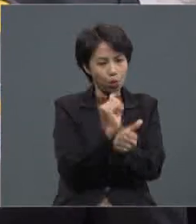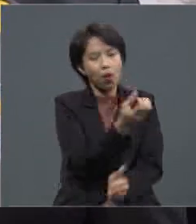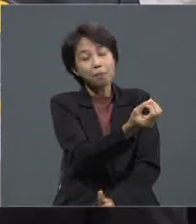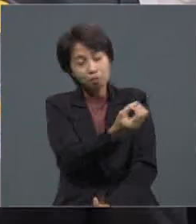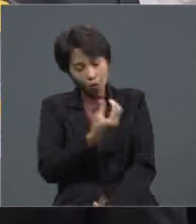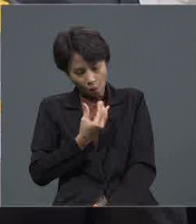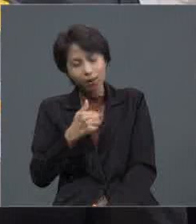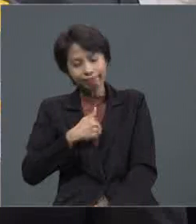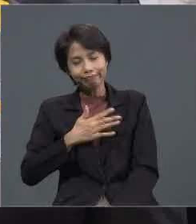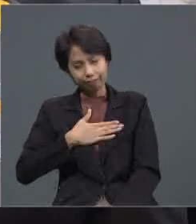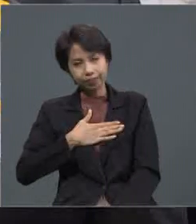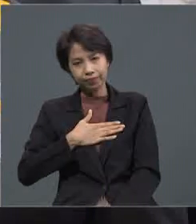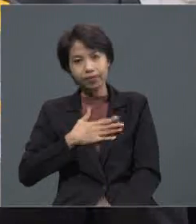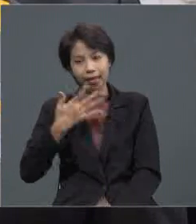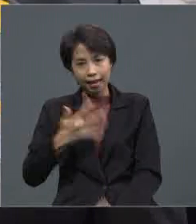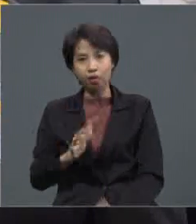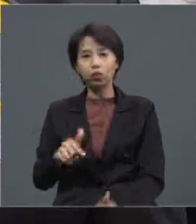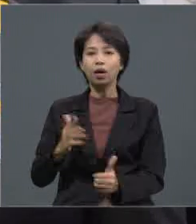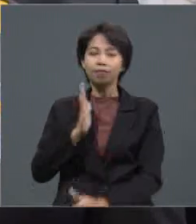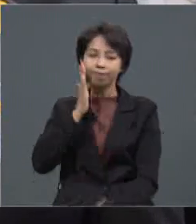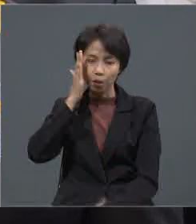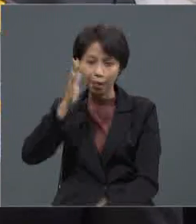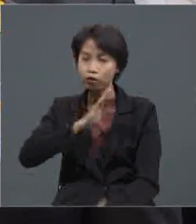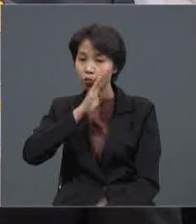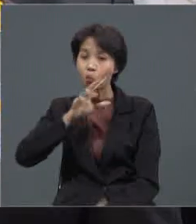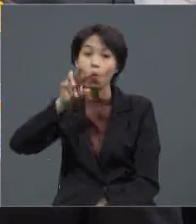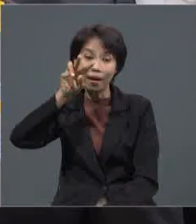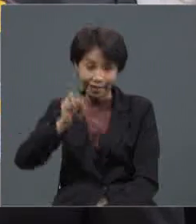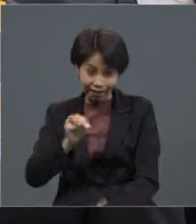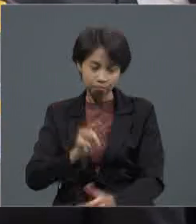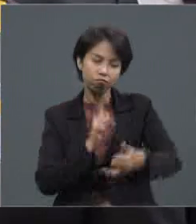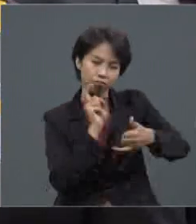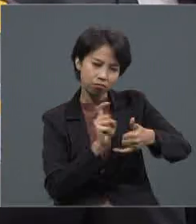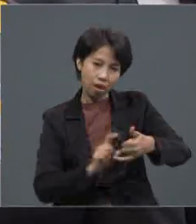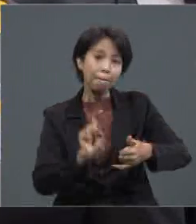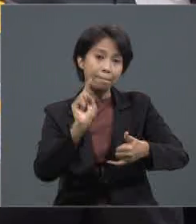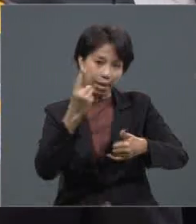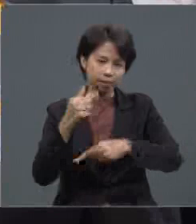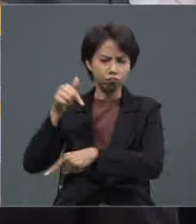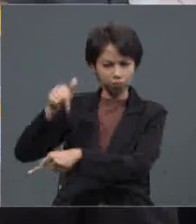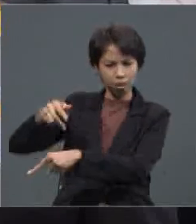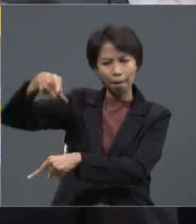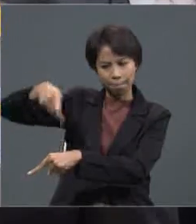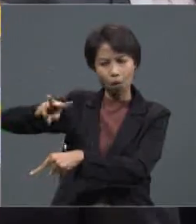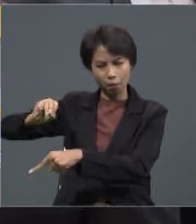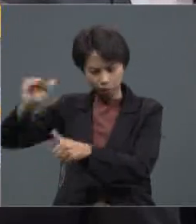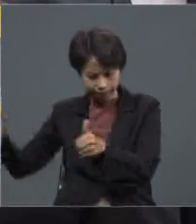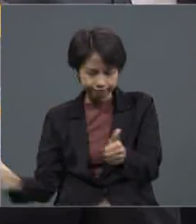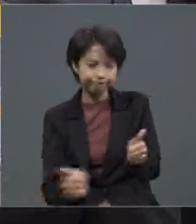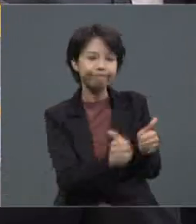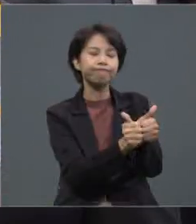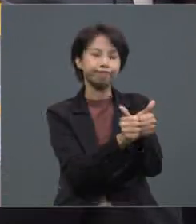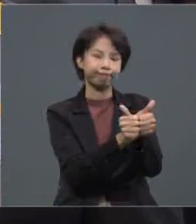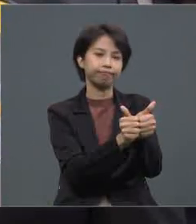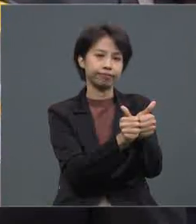จากทางเจ้าหน้าที่ตำรวจนะครับก็ในขั้นตอนต่อไปถ้าหากว่ามีการสอบสวนอีกนะครับทางกระทรวงพม.ก็จะเข้าไปอยู่ในการ